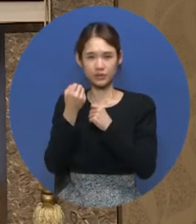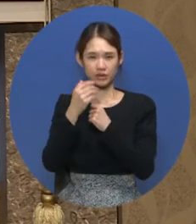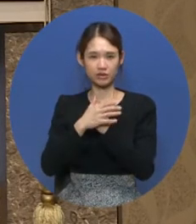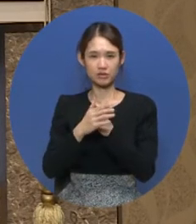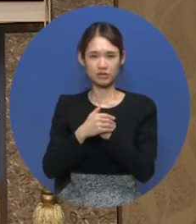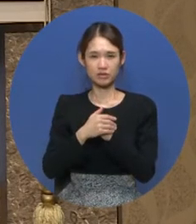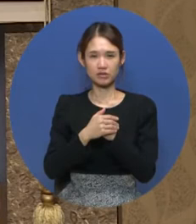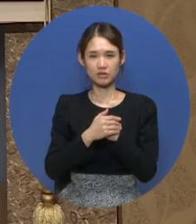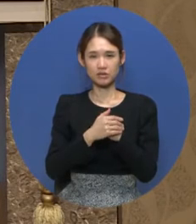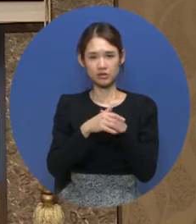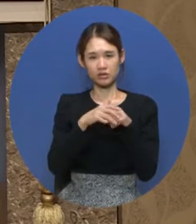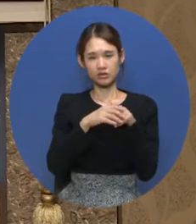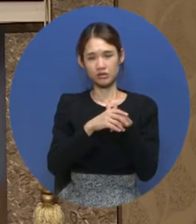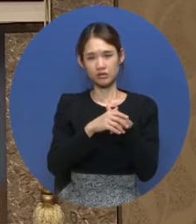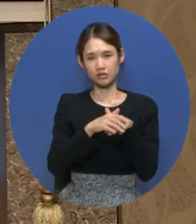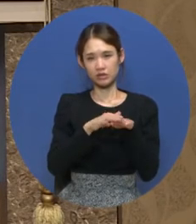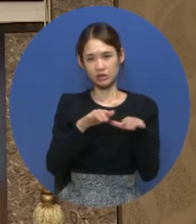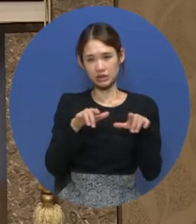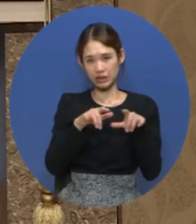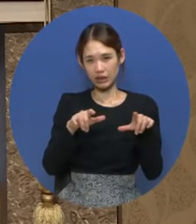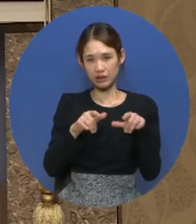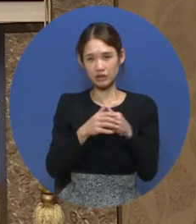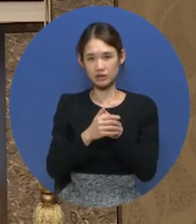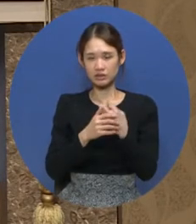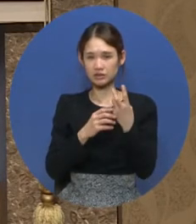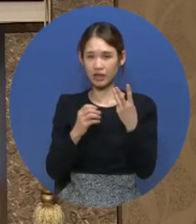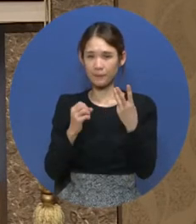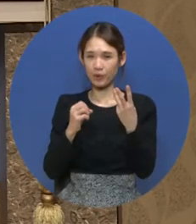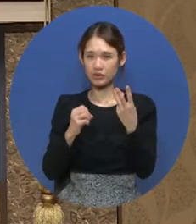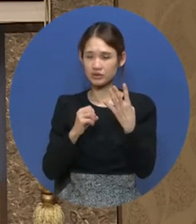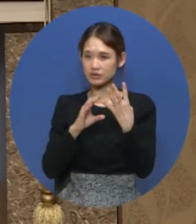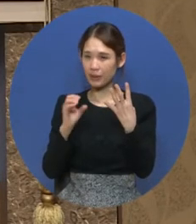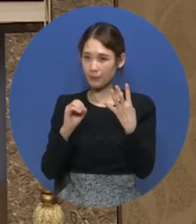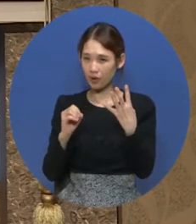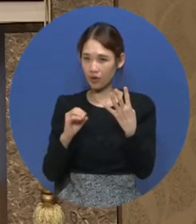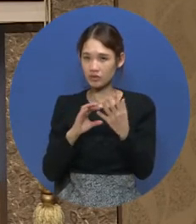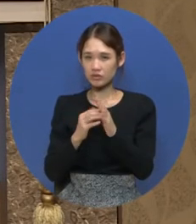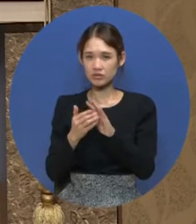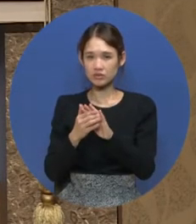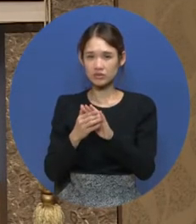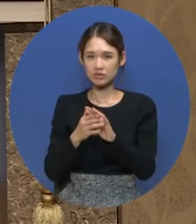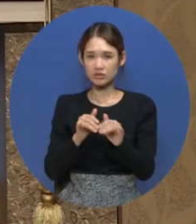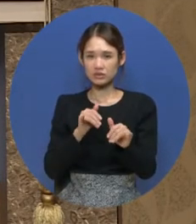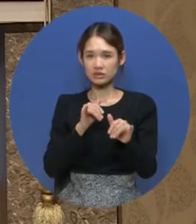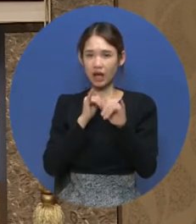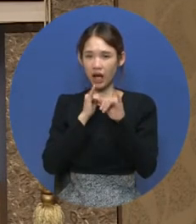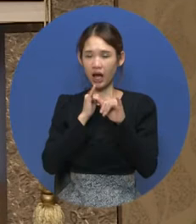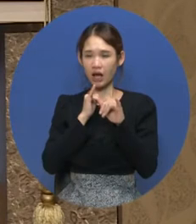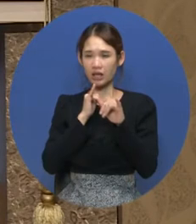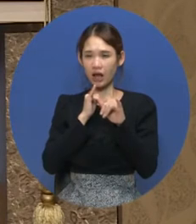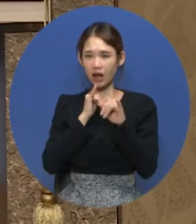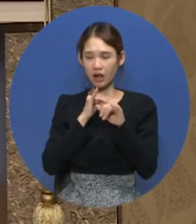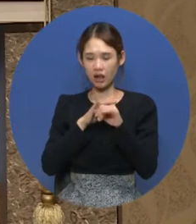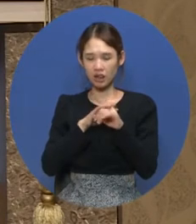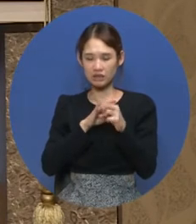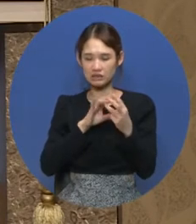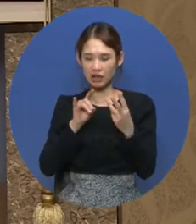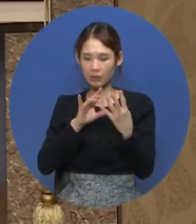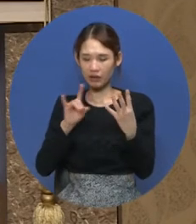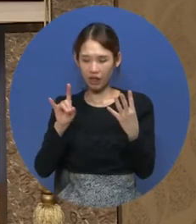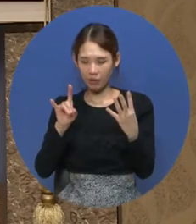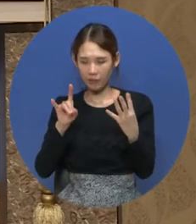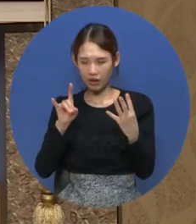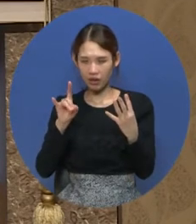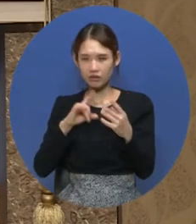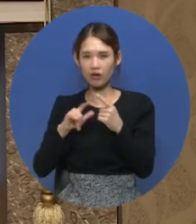일반인들이 한 3선 프로 4% 정도 되면 은 저희 자산 생강에는 수입 에너지 대표 정도 그